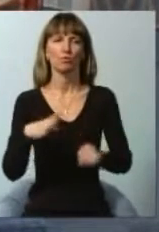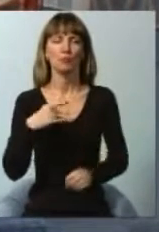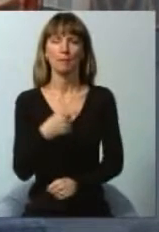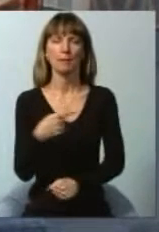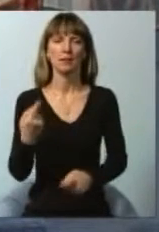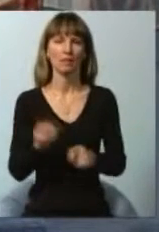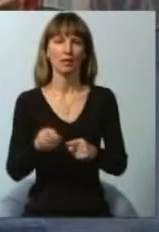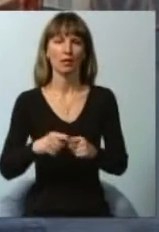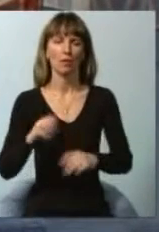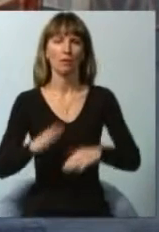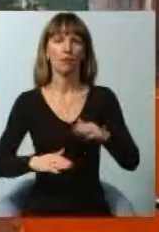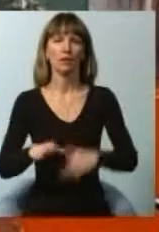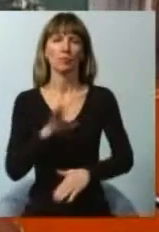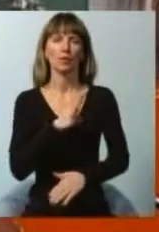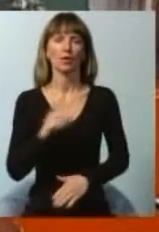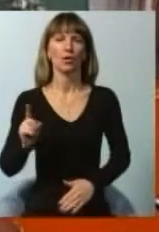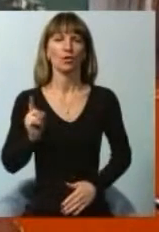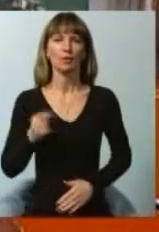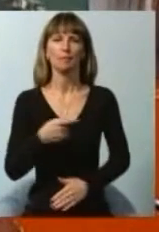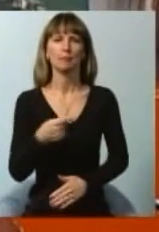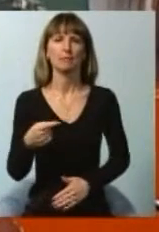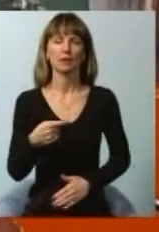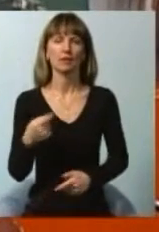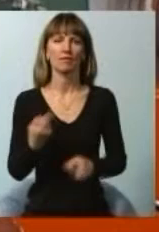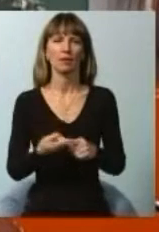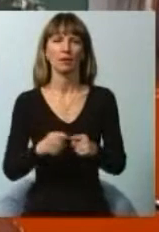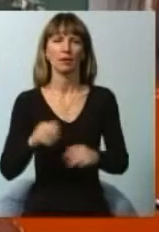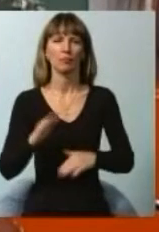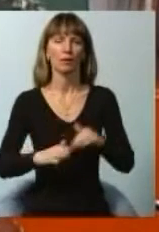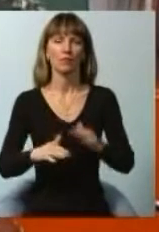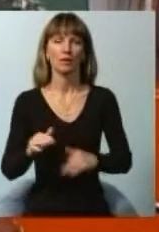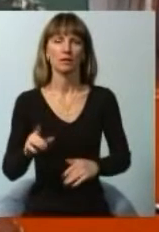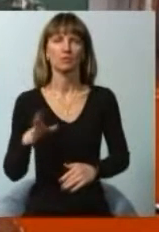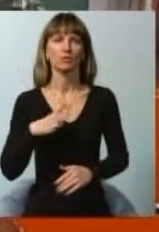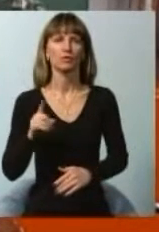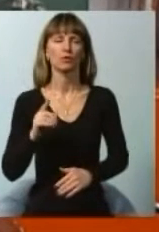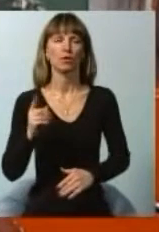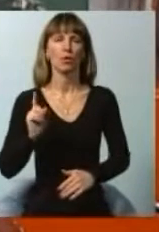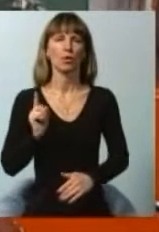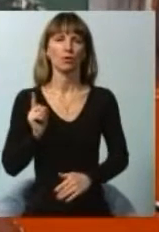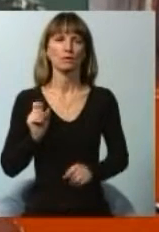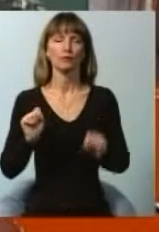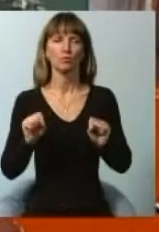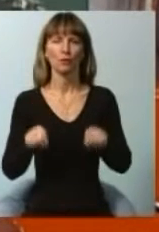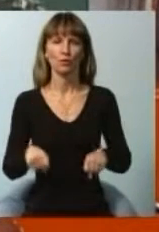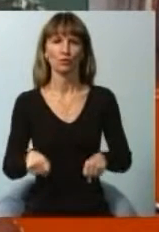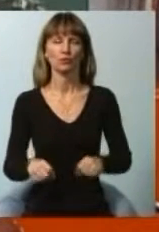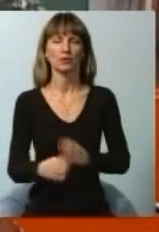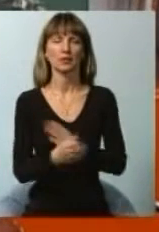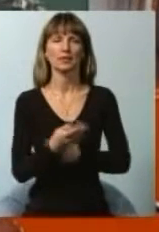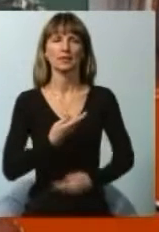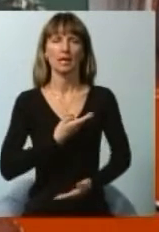цій професії, бути охоронцем? Мінуси у цій професії бувають, що охоронці можуть